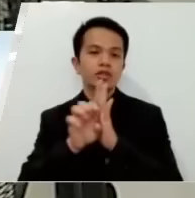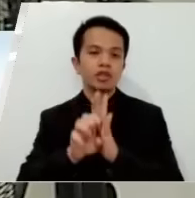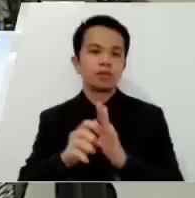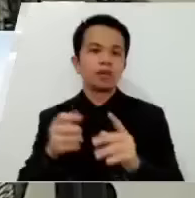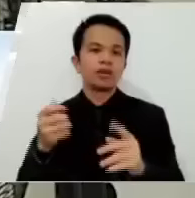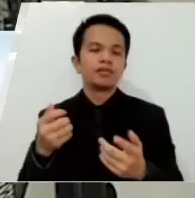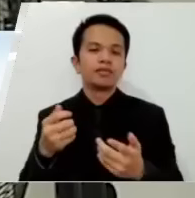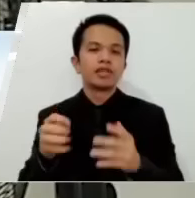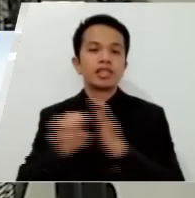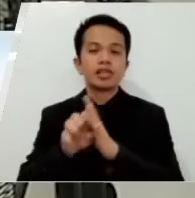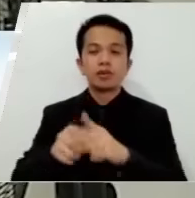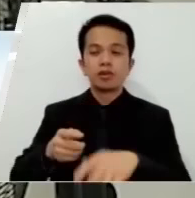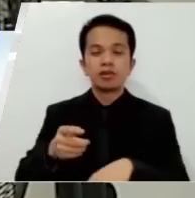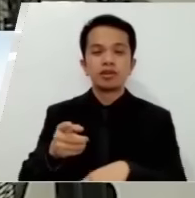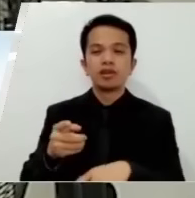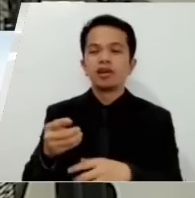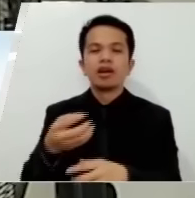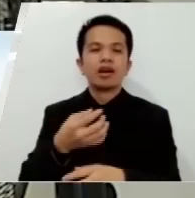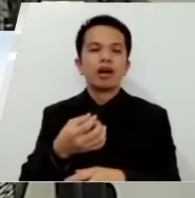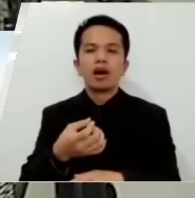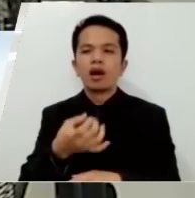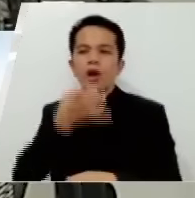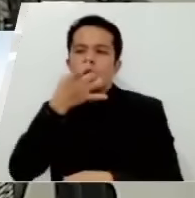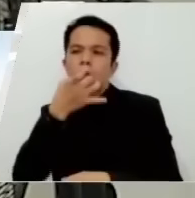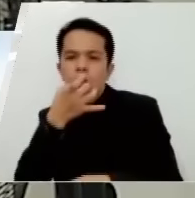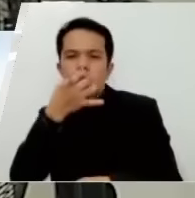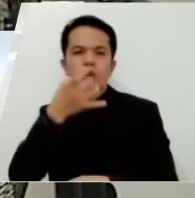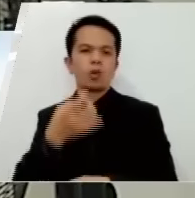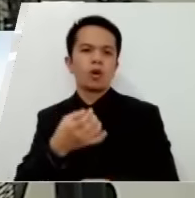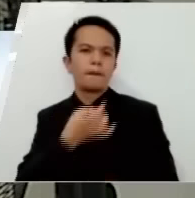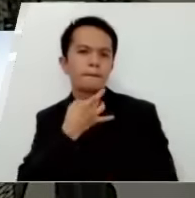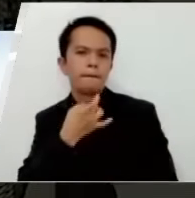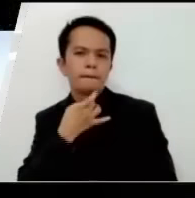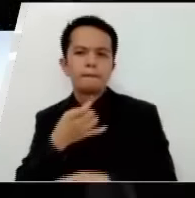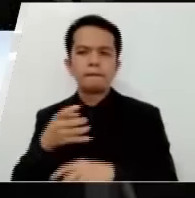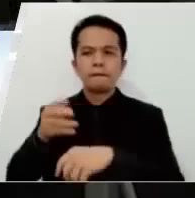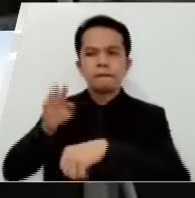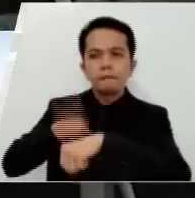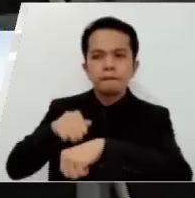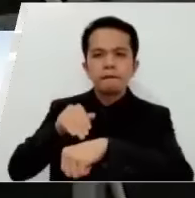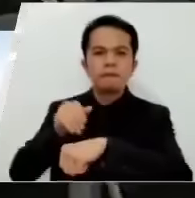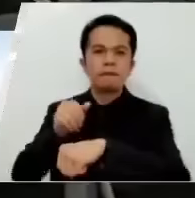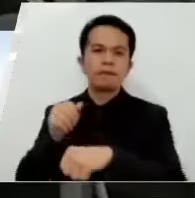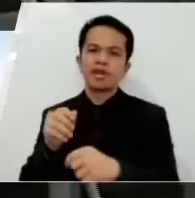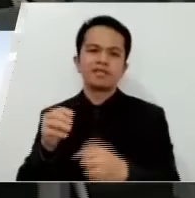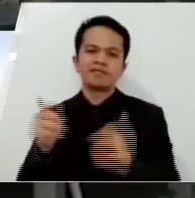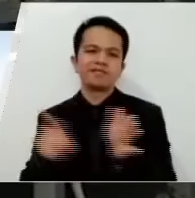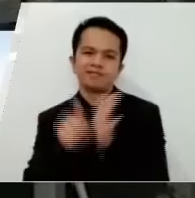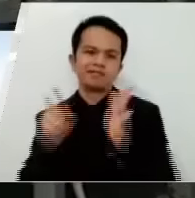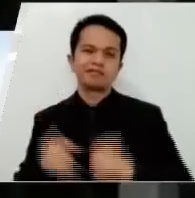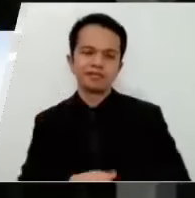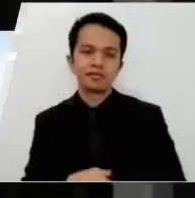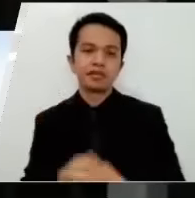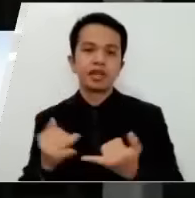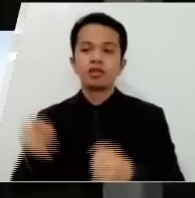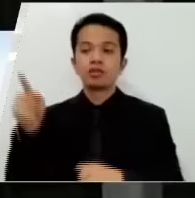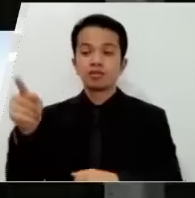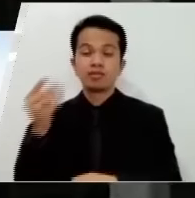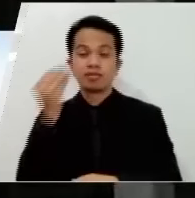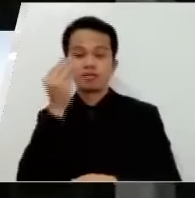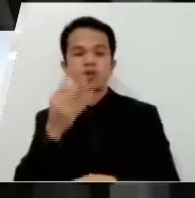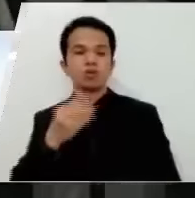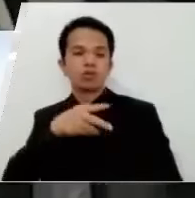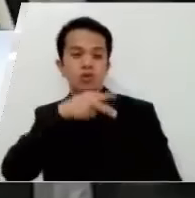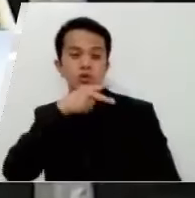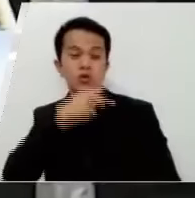ordinance na nagpoprotekta sa mga kababaihan laban sa mga pambabastos. Pumihingi ng dispensa ang suspect sa biktima at